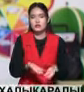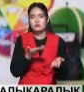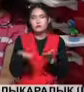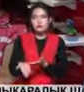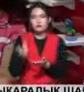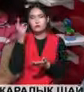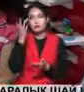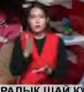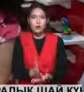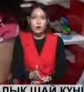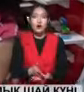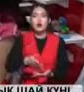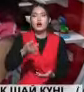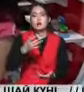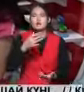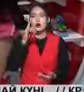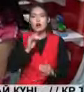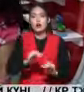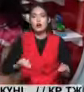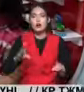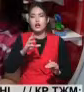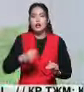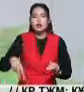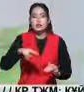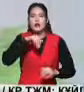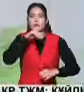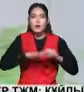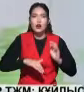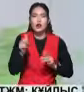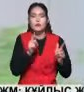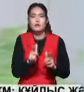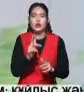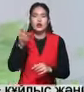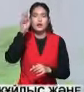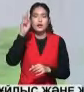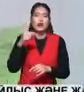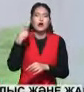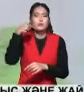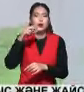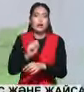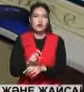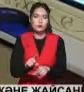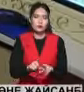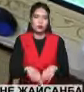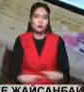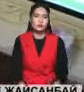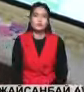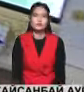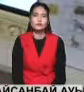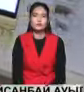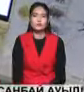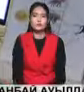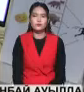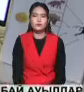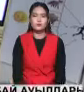болады. Сондай кадр мәселесі де назарда. Балабақша мамандарын даярлауға мемлекеттік тапсырыс көбейген. Динара Жақсыбайқызы, Ернұр Қалелов,